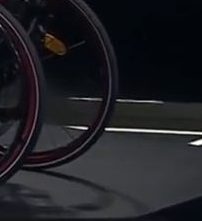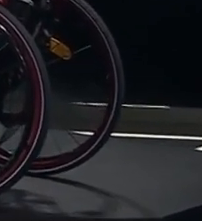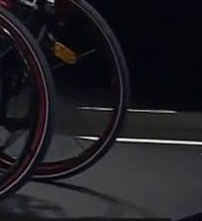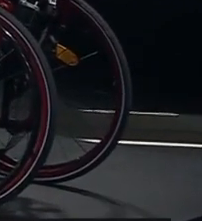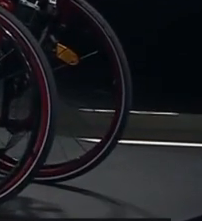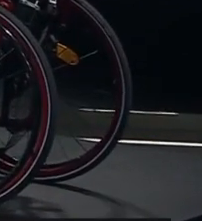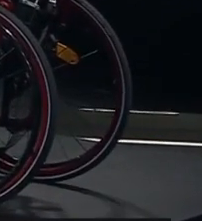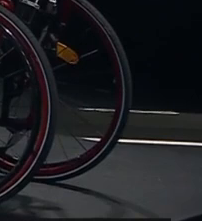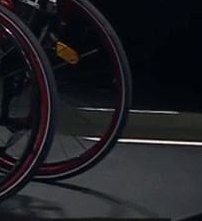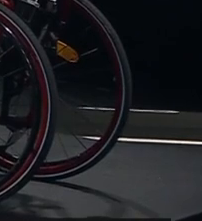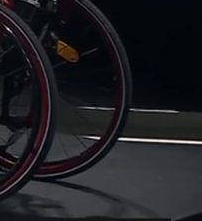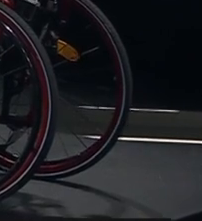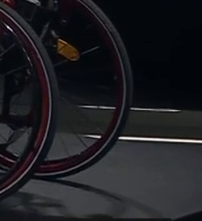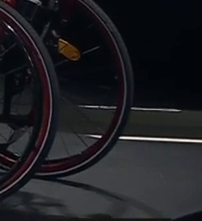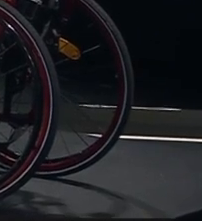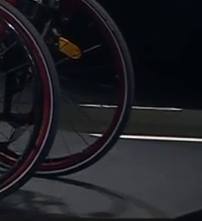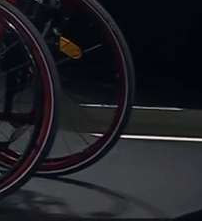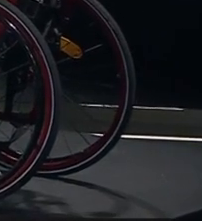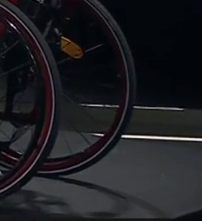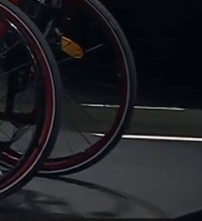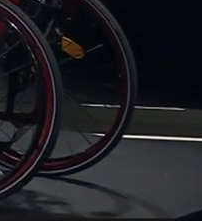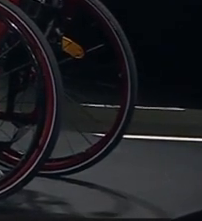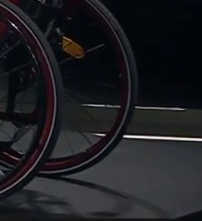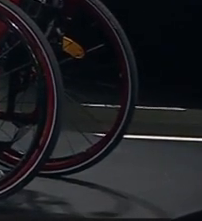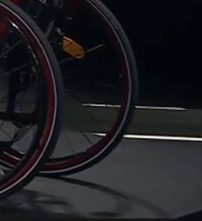똑같은 손님이고 어디를 가든지